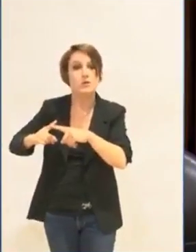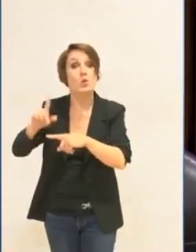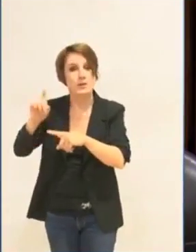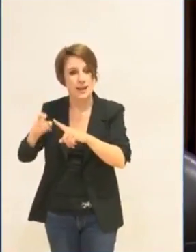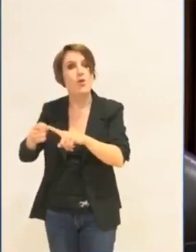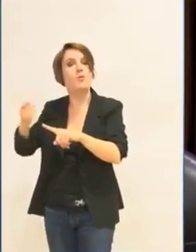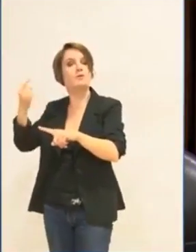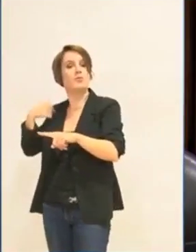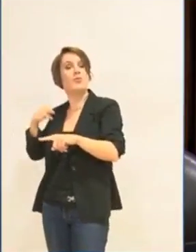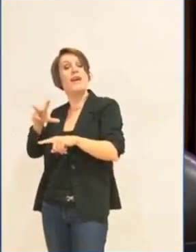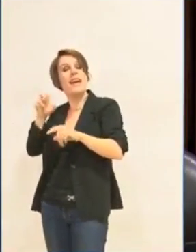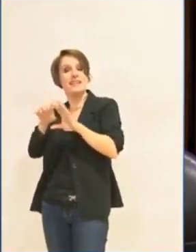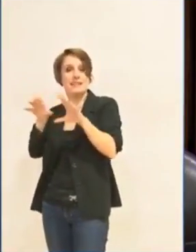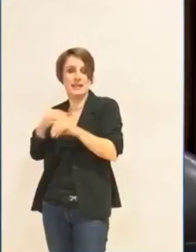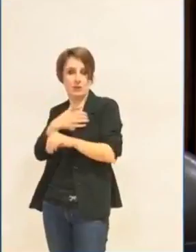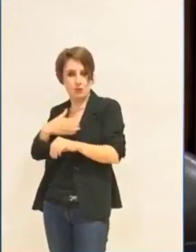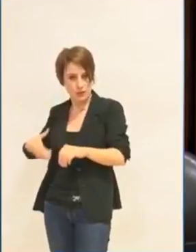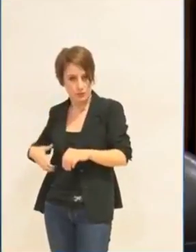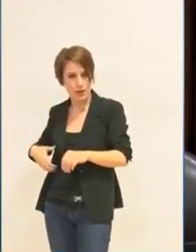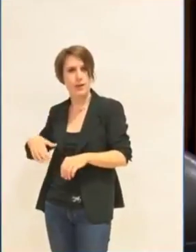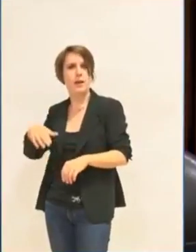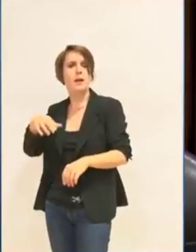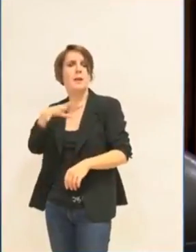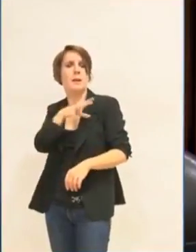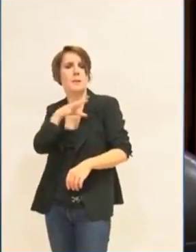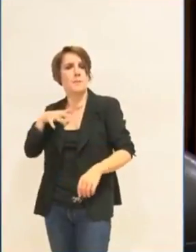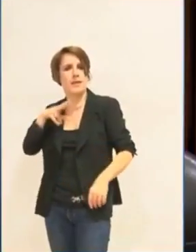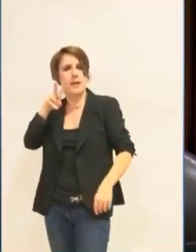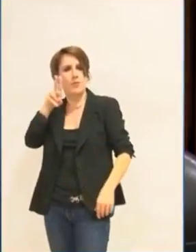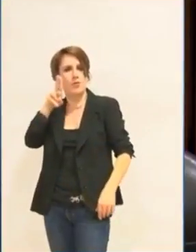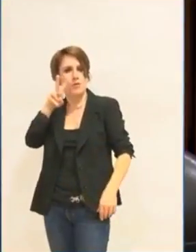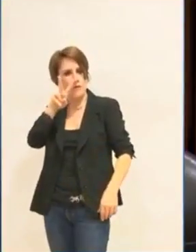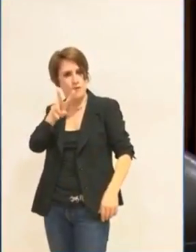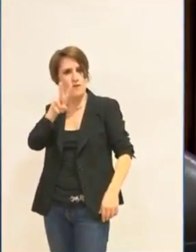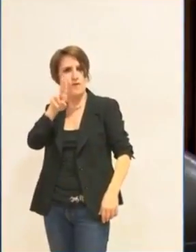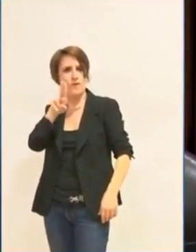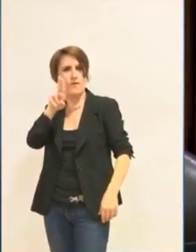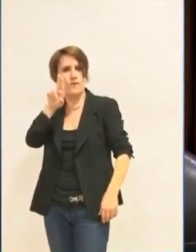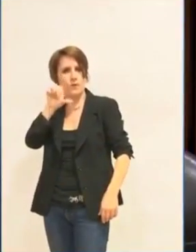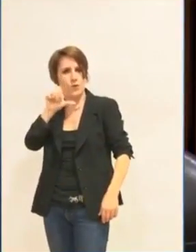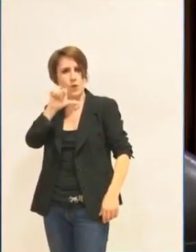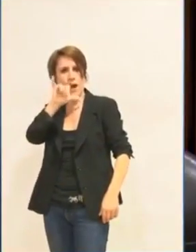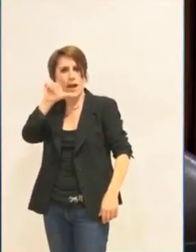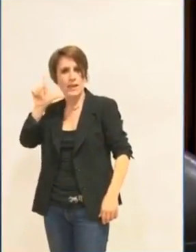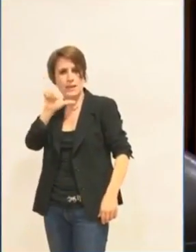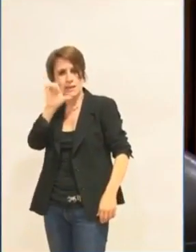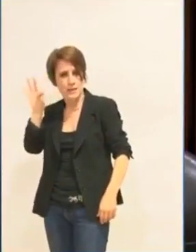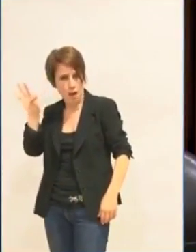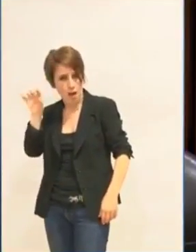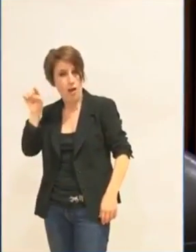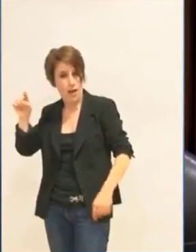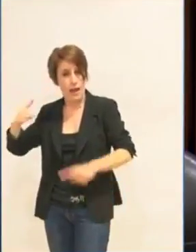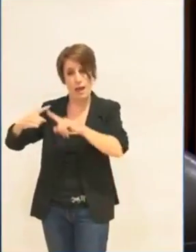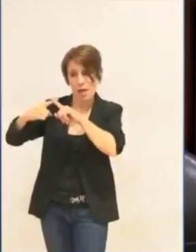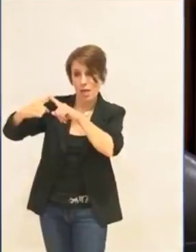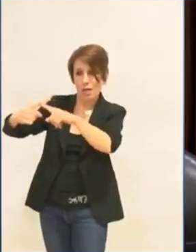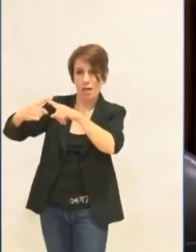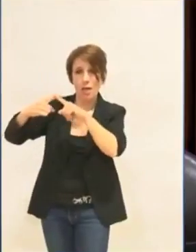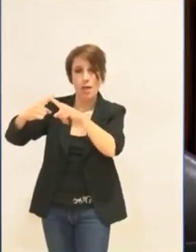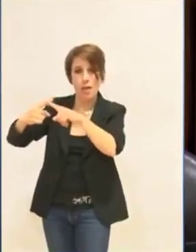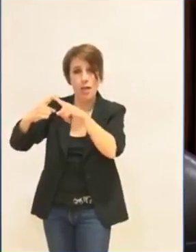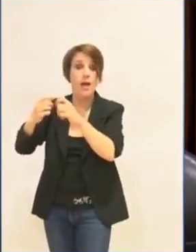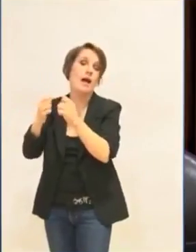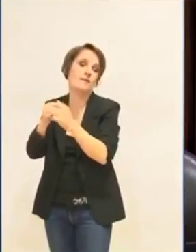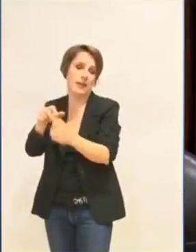Et c'est Madame Vuaya qui négocie avec l'appui des services du maire de